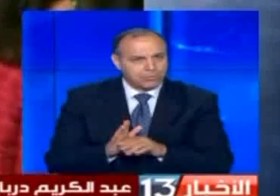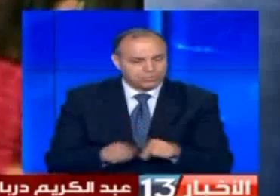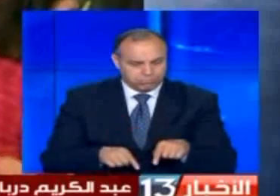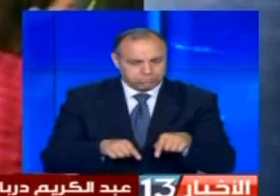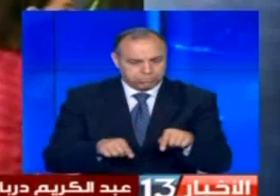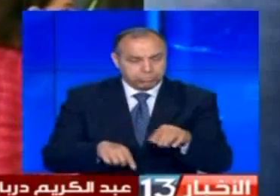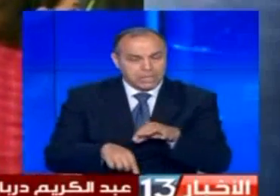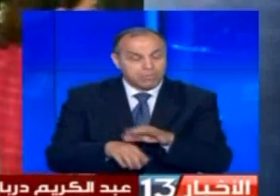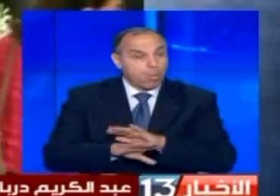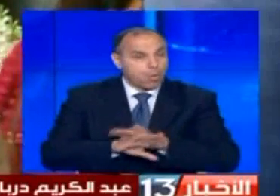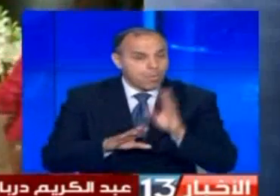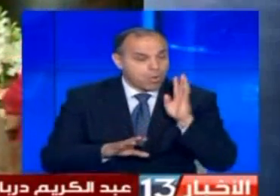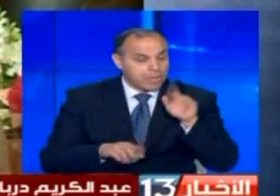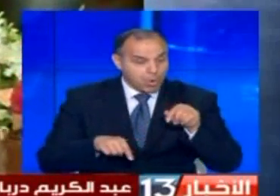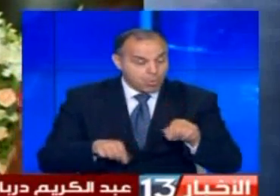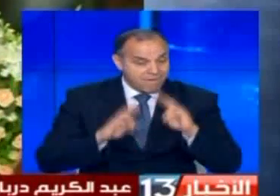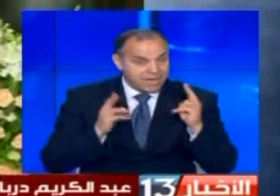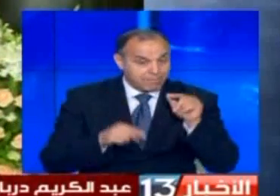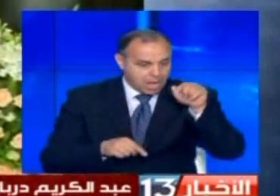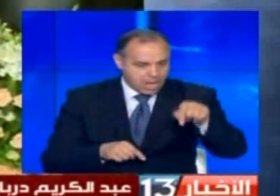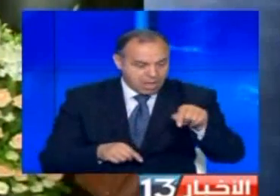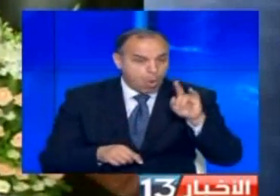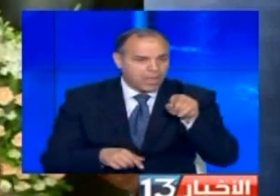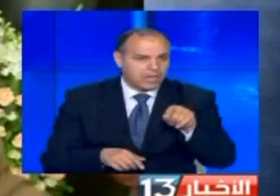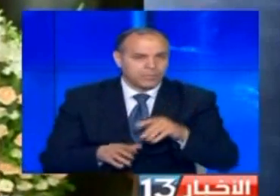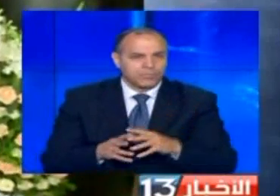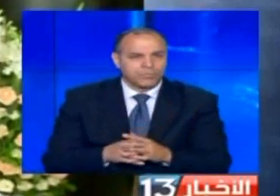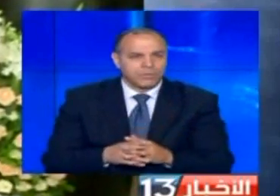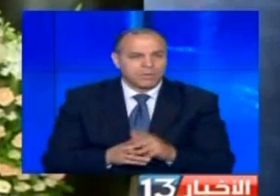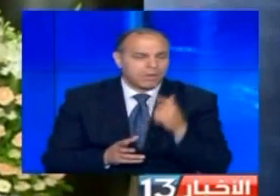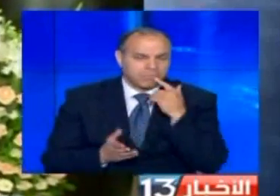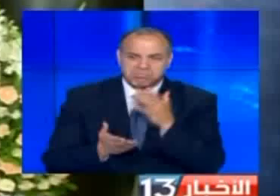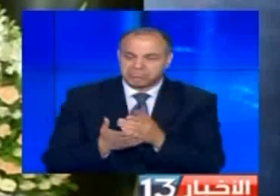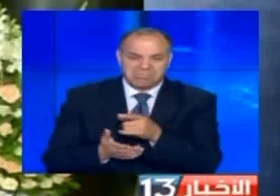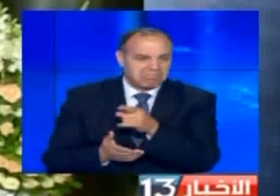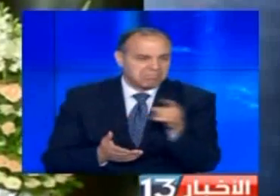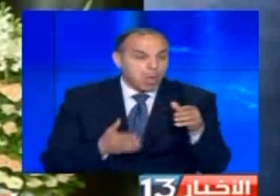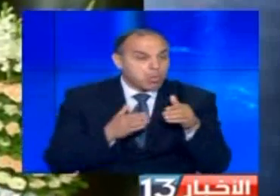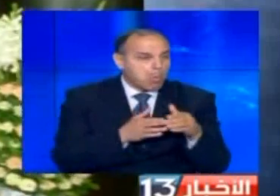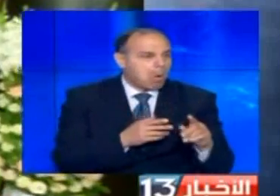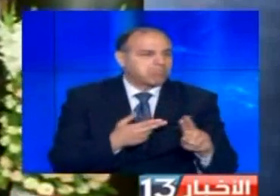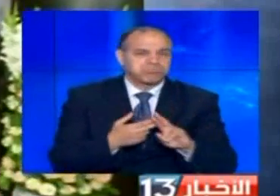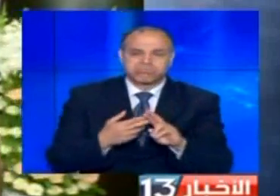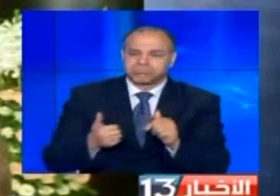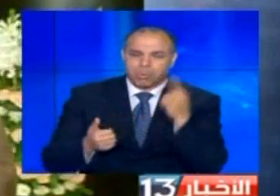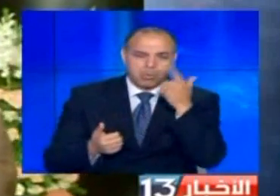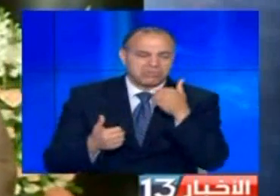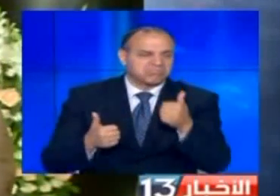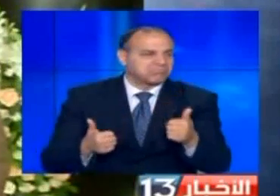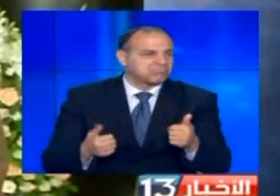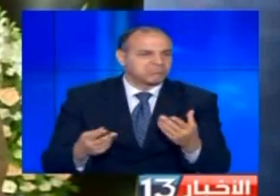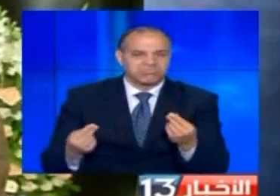الايام الطبيه الخامسه المؤتمر بعنا الدولي مش يكون ان شاء الله في نزل هذايا صراحه يستجيب لكل المتطلبات المواصفات بالنسبه